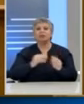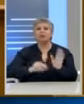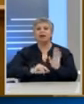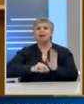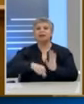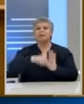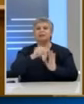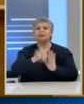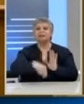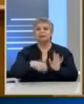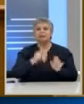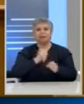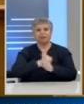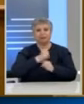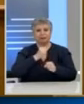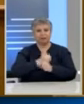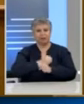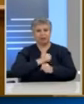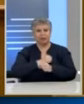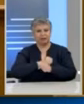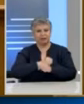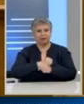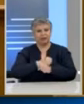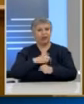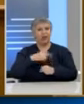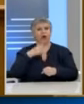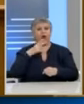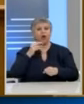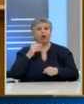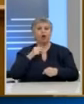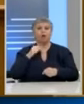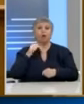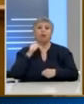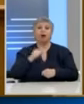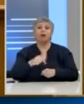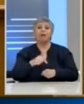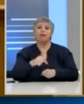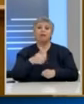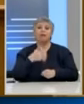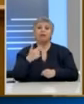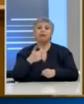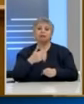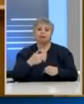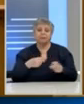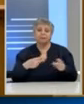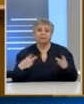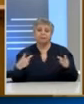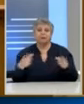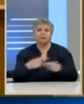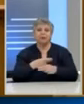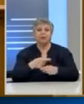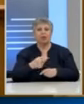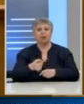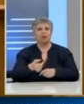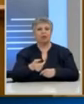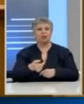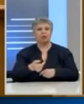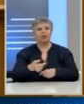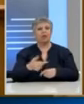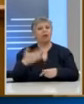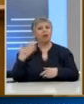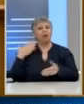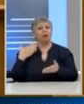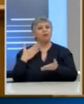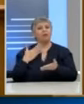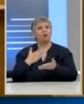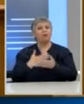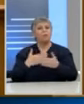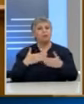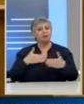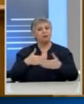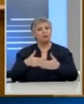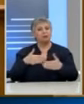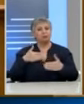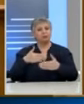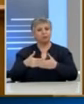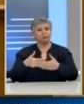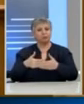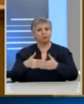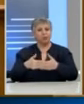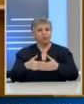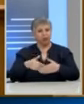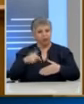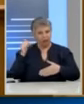λέει, δεν ήταν σε επαόριστον αναστολή. Ήταν συνδεδεμένες με το μεσοπρόθεσμο που ίσχυε όταν τέθηκαν σε αναστολή.